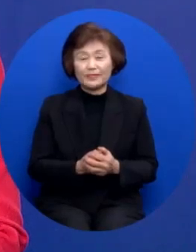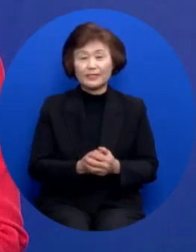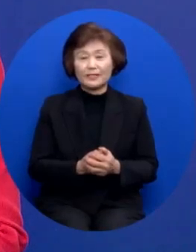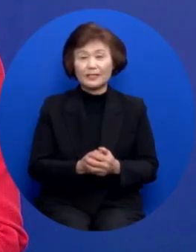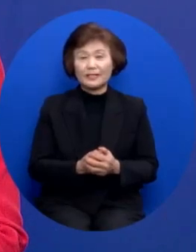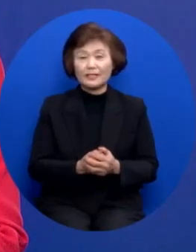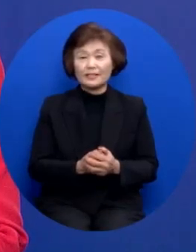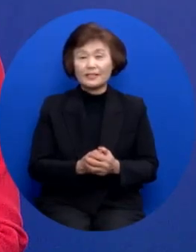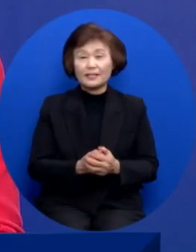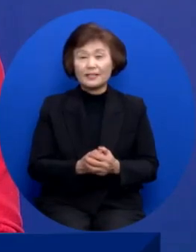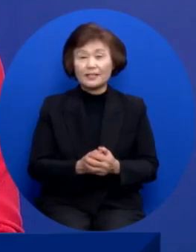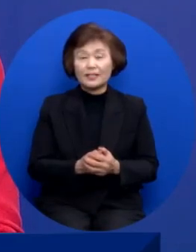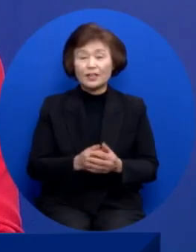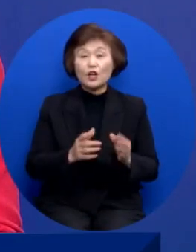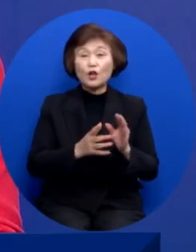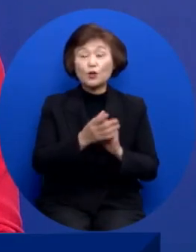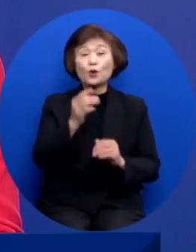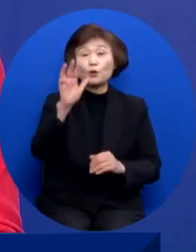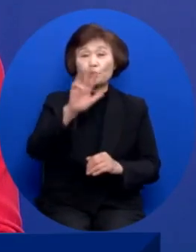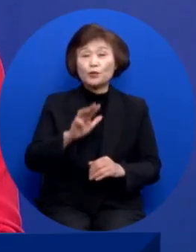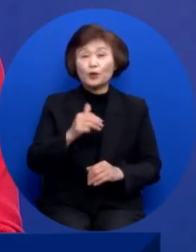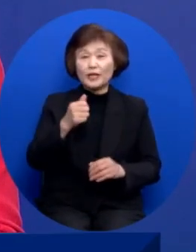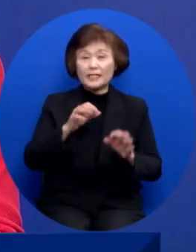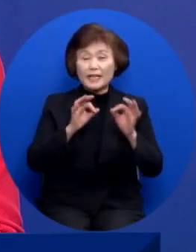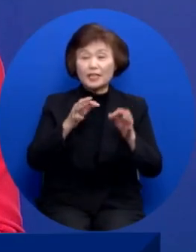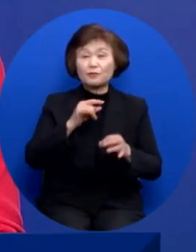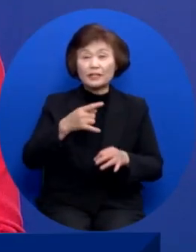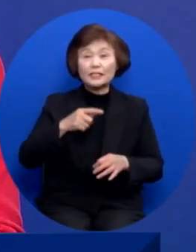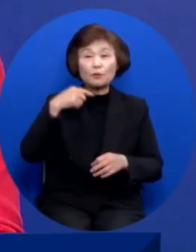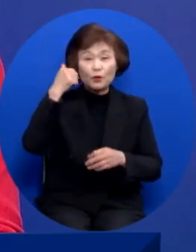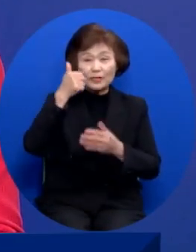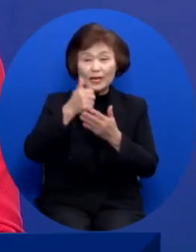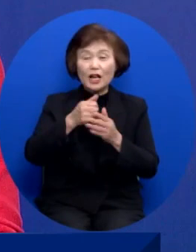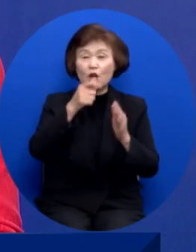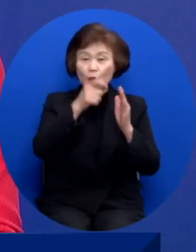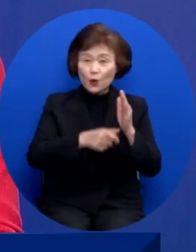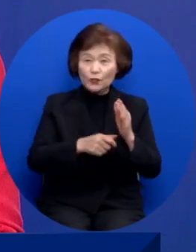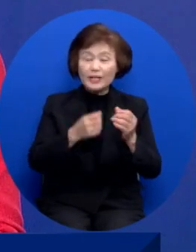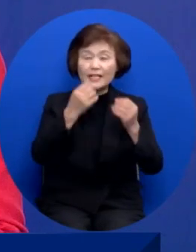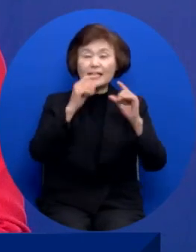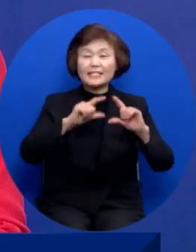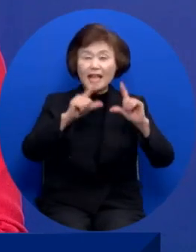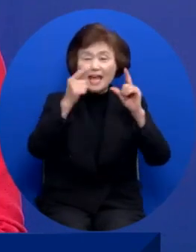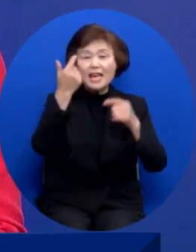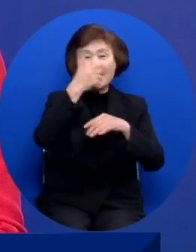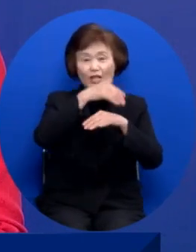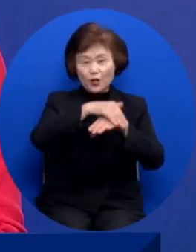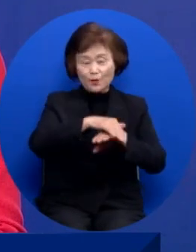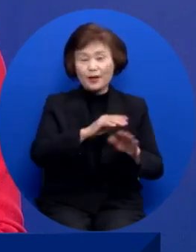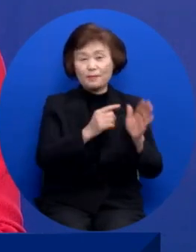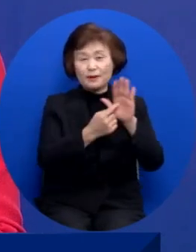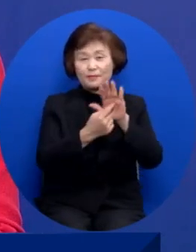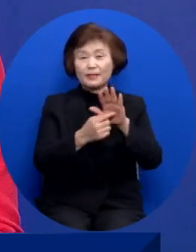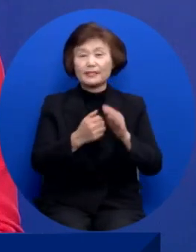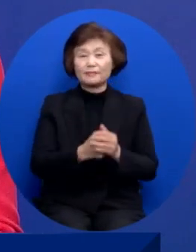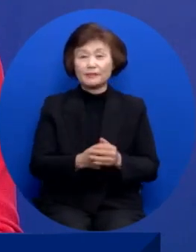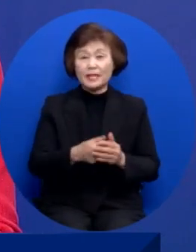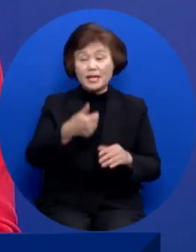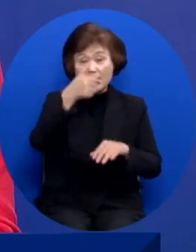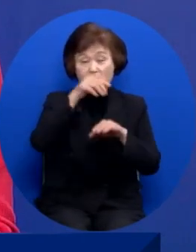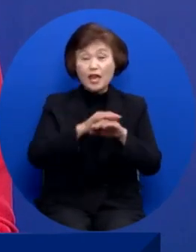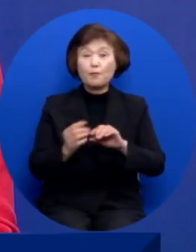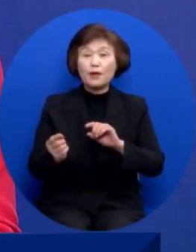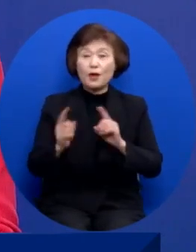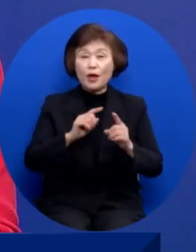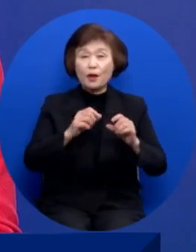대한 예수교장로회 통합 총회장 김의식 목사가 교단의 신년 계획을 밝혔습니다 김총 회장은 예배 회복과